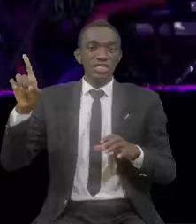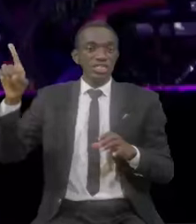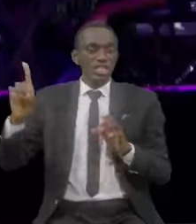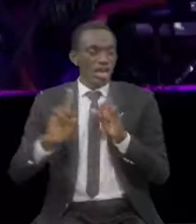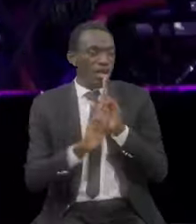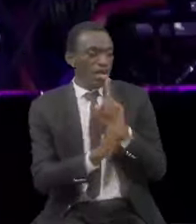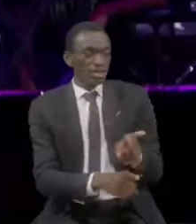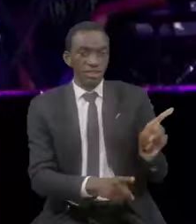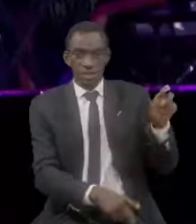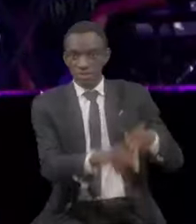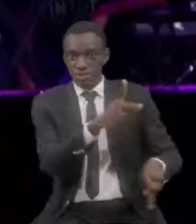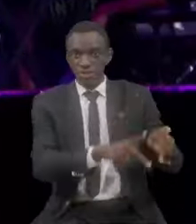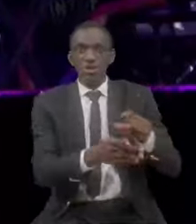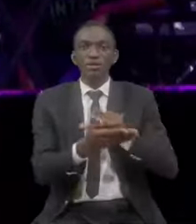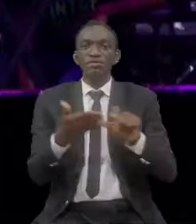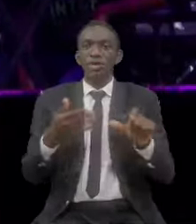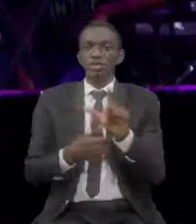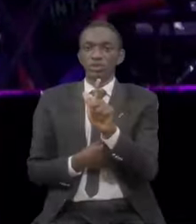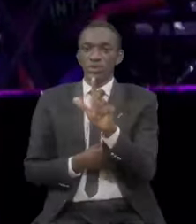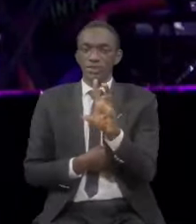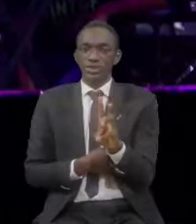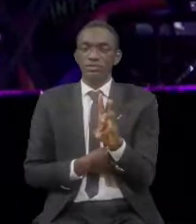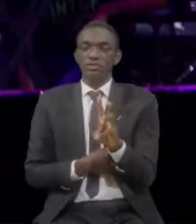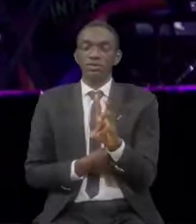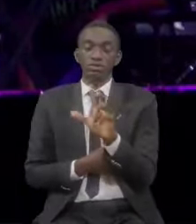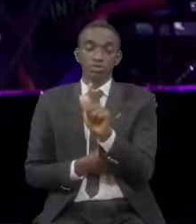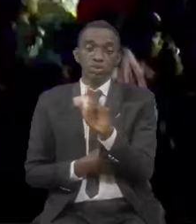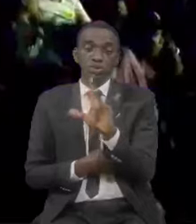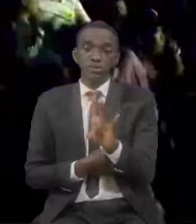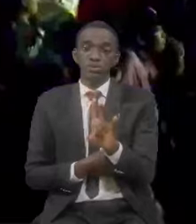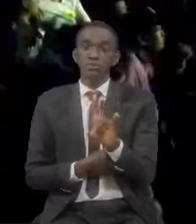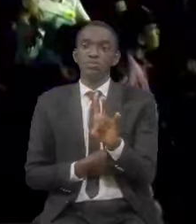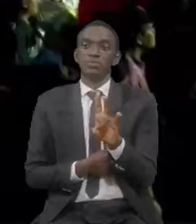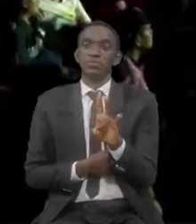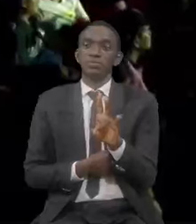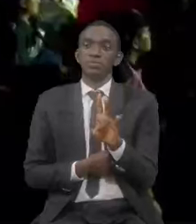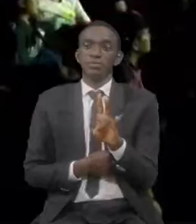Et Jésus-Christ a donné la réponse au verset 27.